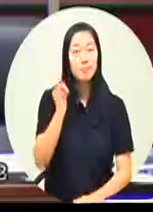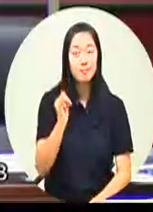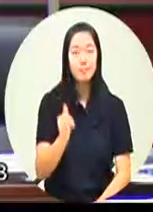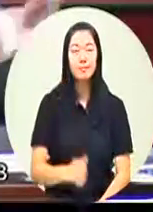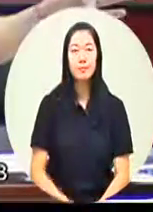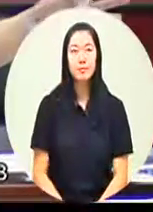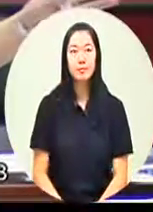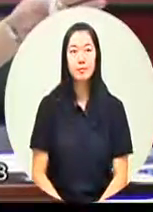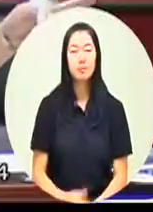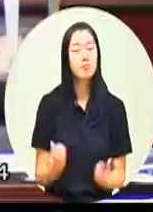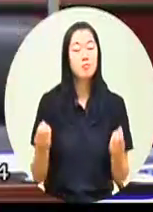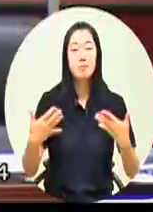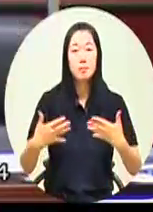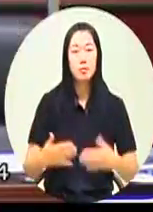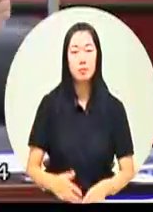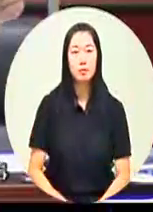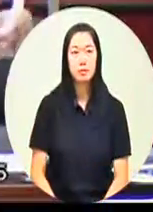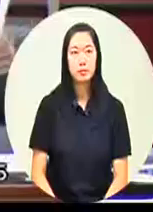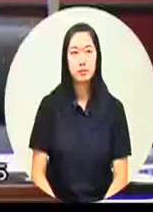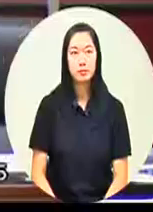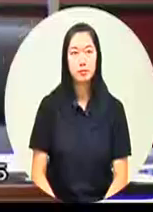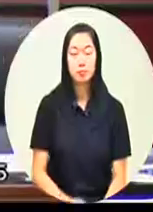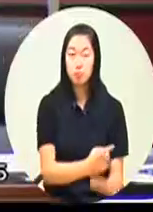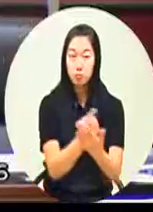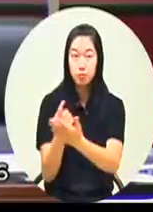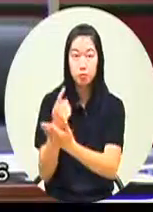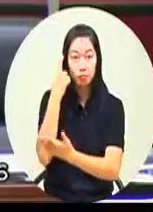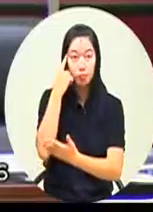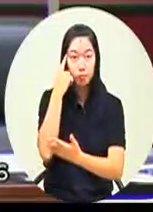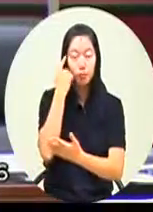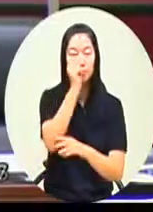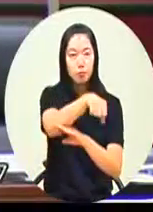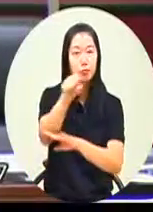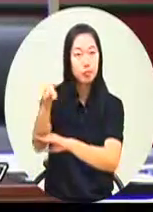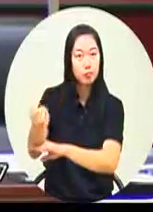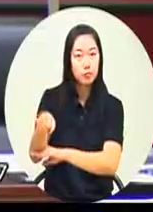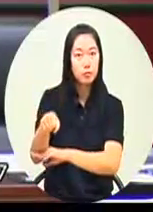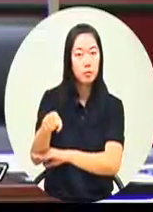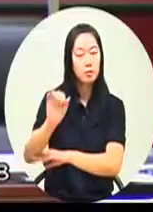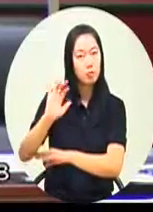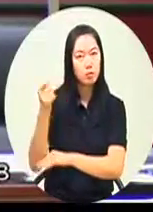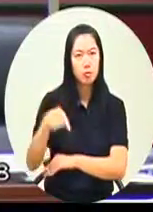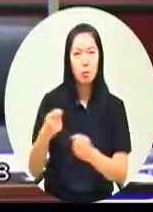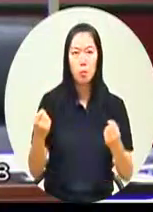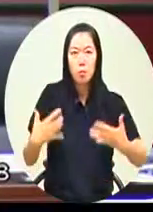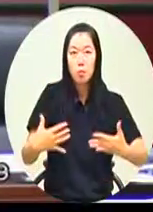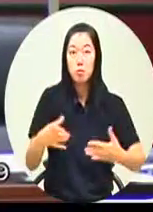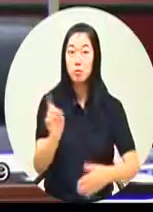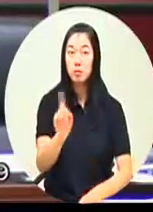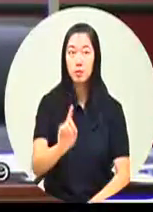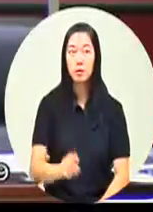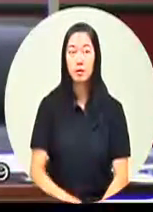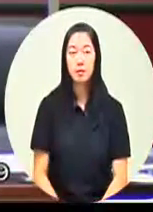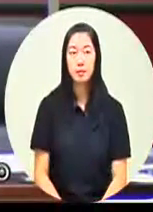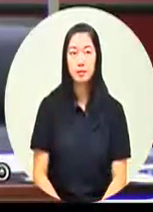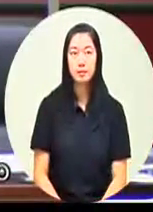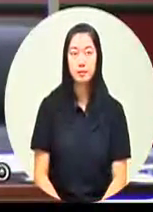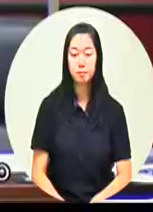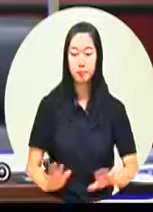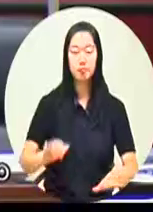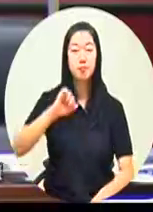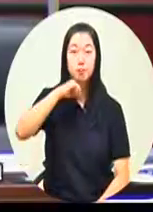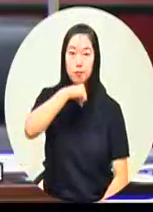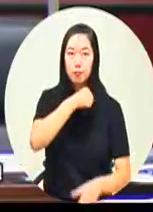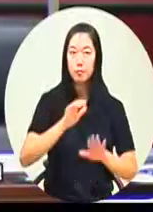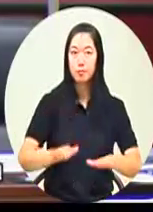那这没有问题哦，好啊，大家也都支持。那现在问题是出在什么呢？在台湾现有的法